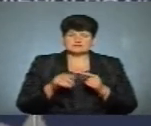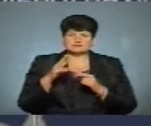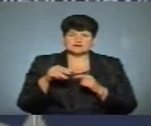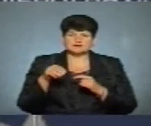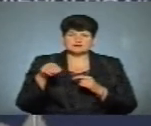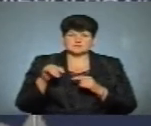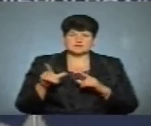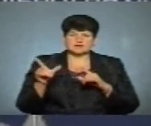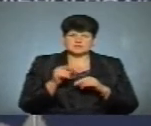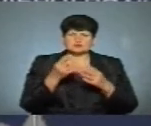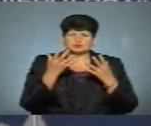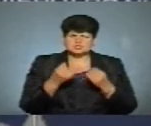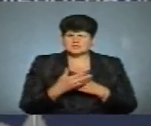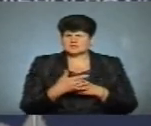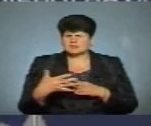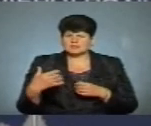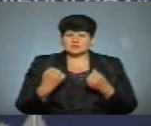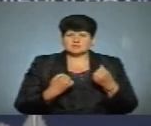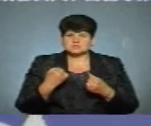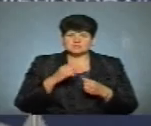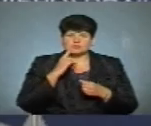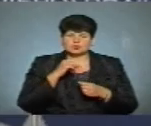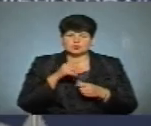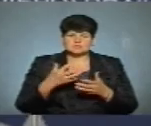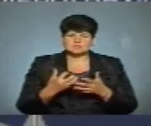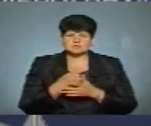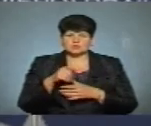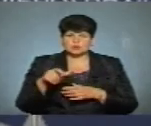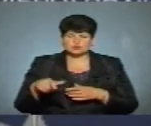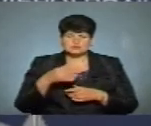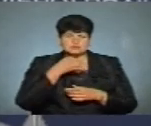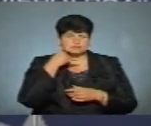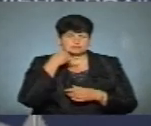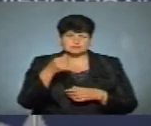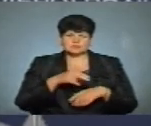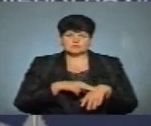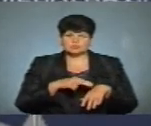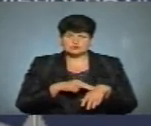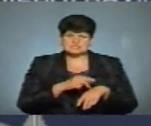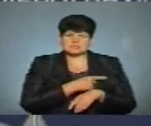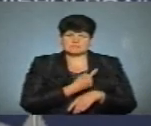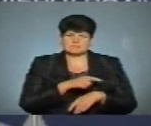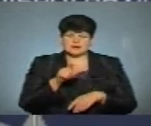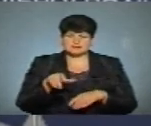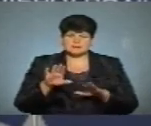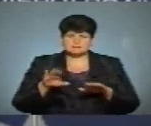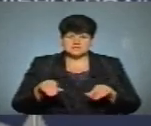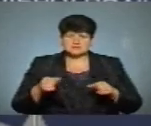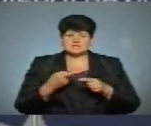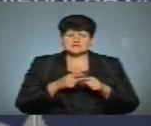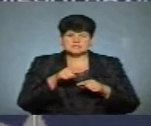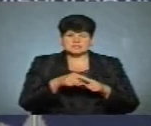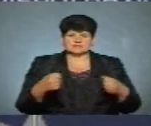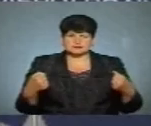пригоди проїхало ще декілька машин, допоки його не виявили люди та повідомили працівників поліції, також медиків. Після скоєння цієї